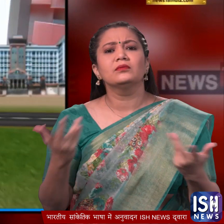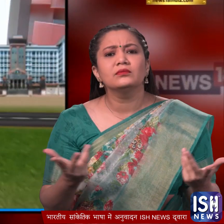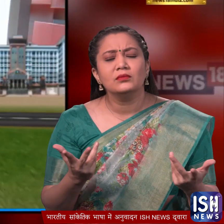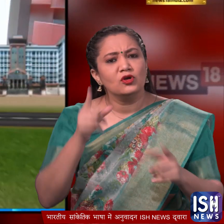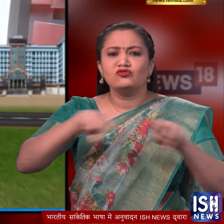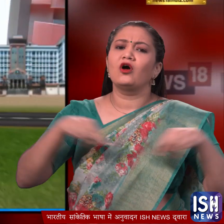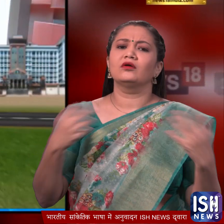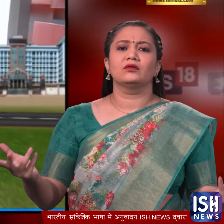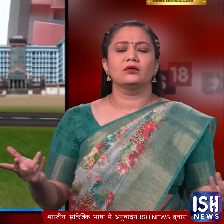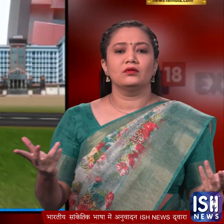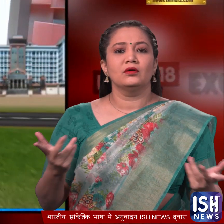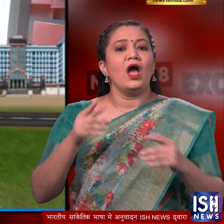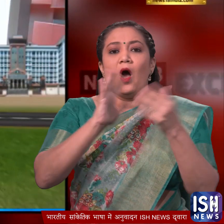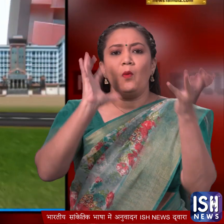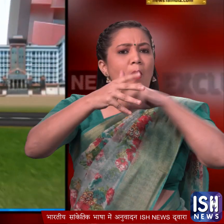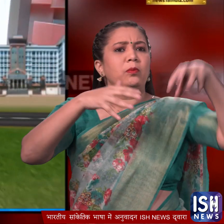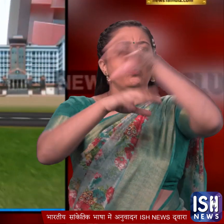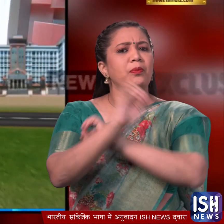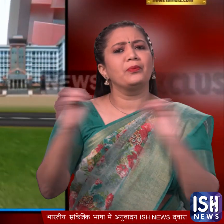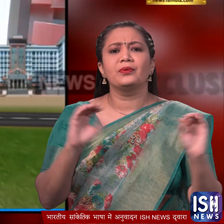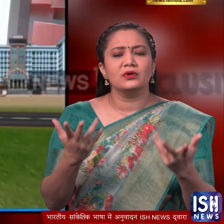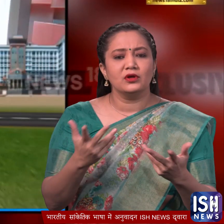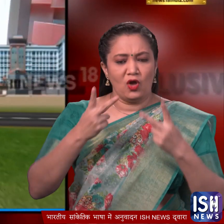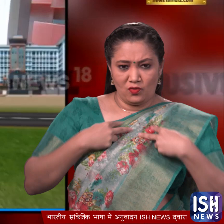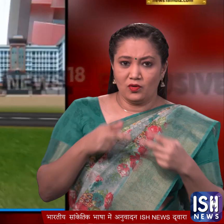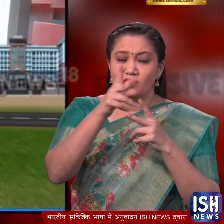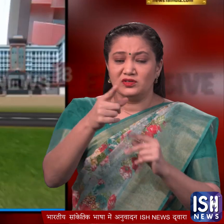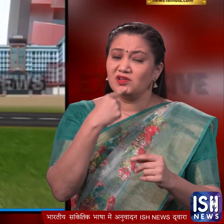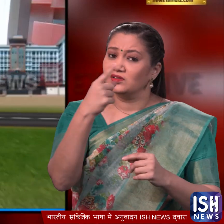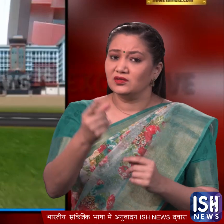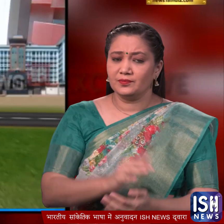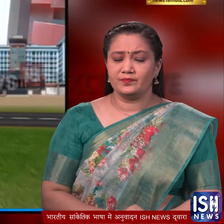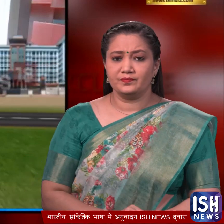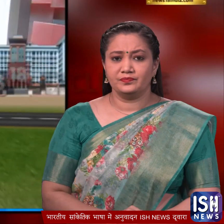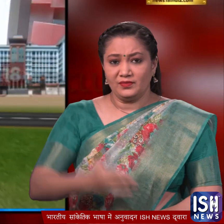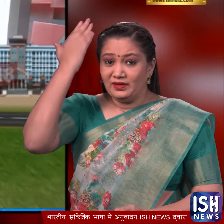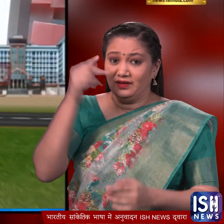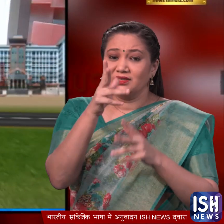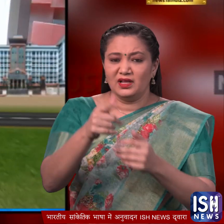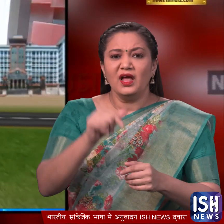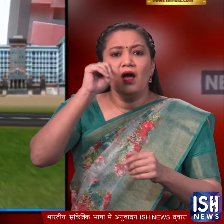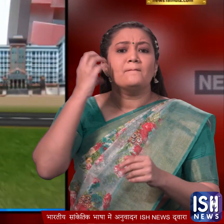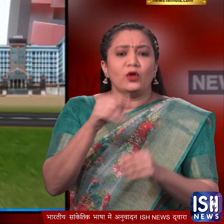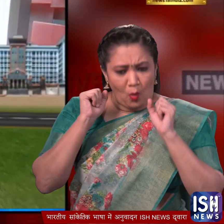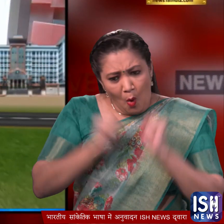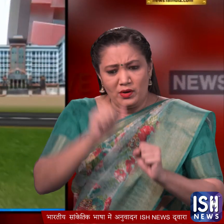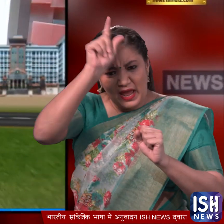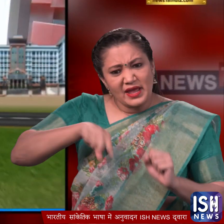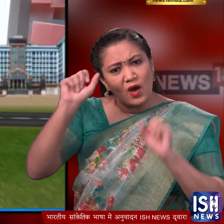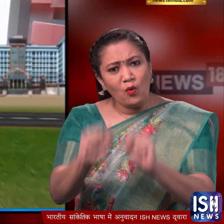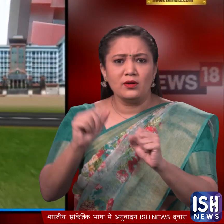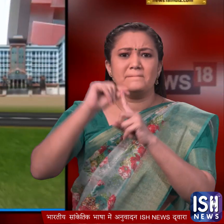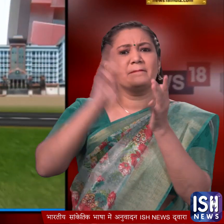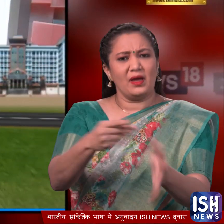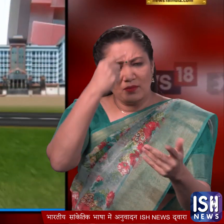की फोटो छपी है, जो गलत है क्योंकि किसी और देश में ऐसा नहीं है। जिस पर कोर्ट ने सख्त टिप्पणी करते हुए कहा था कि वो इसी देश के प्रधानमंत्री हैं और किसी